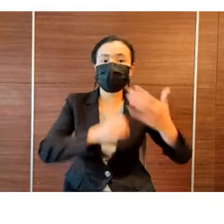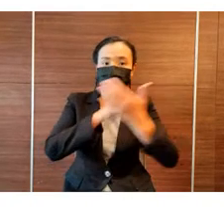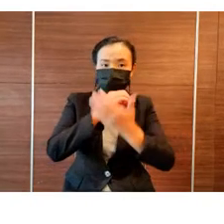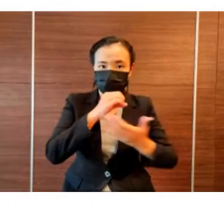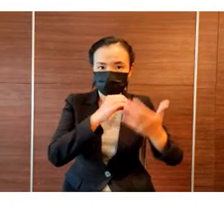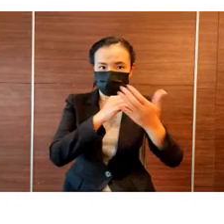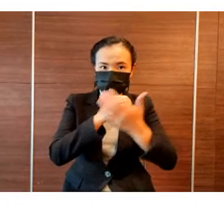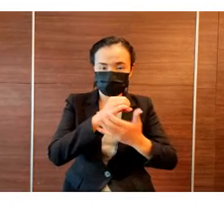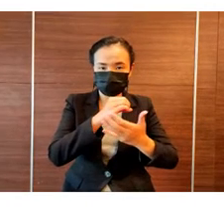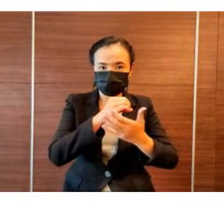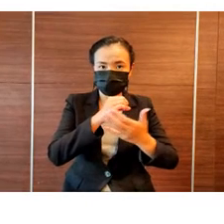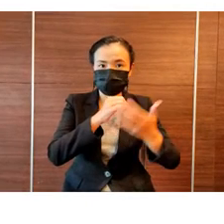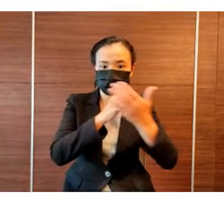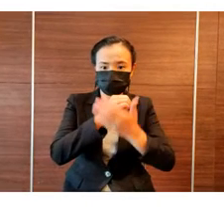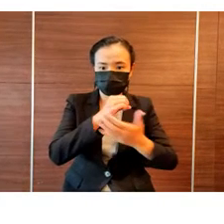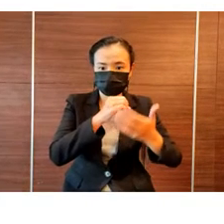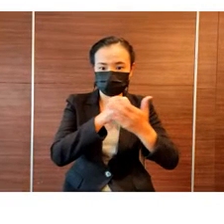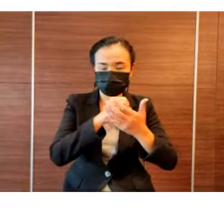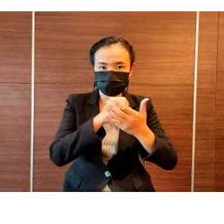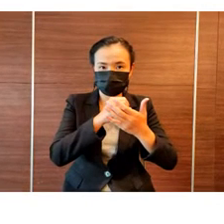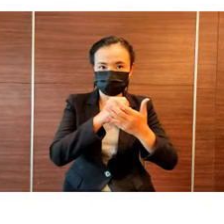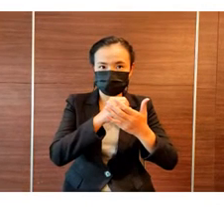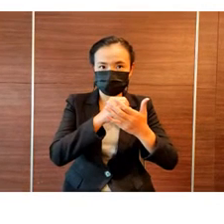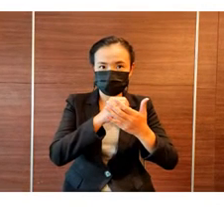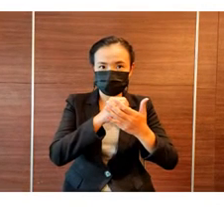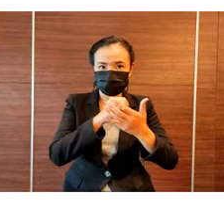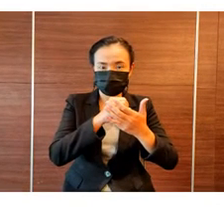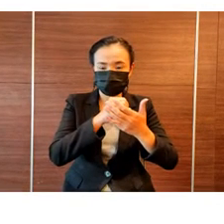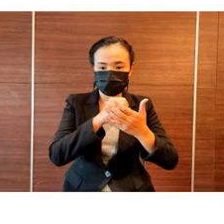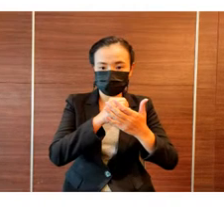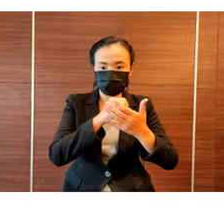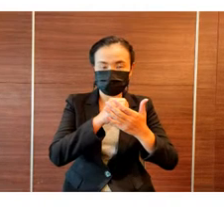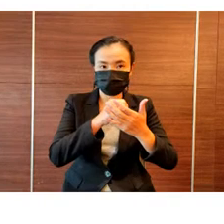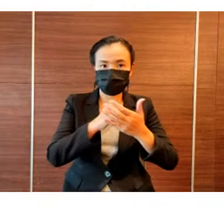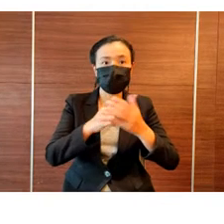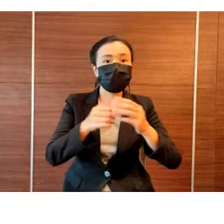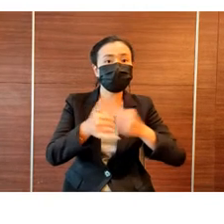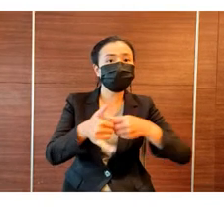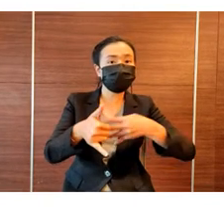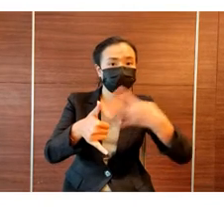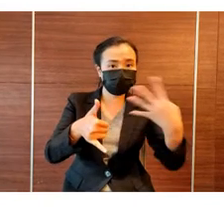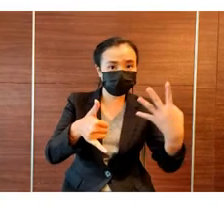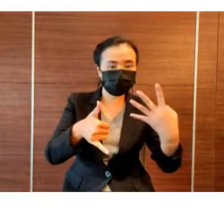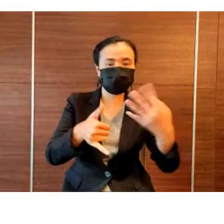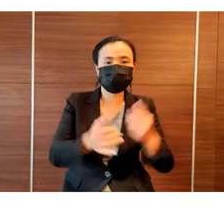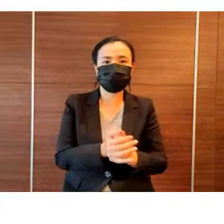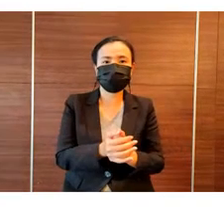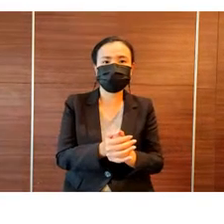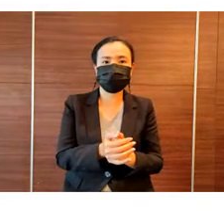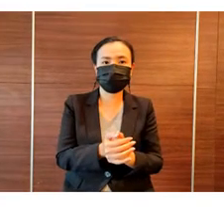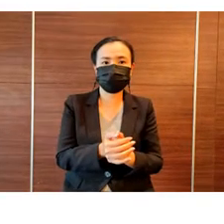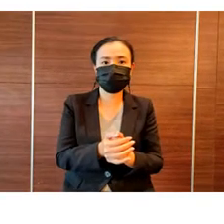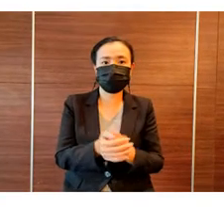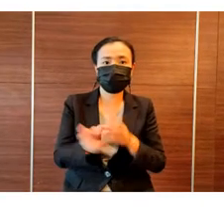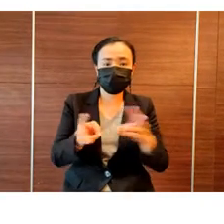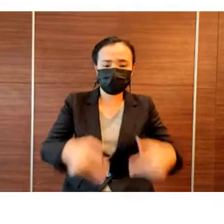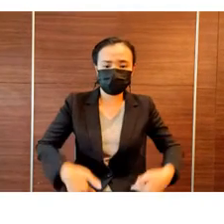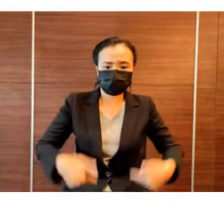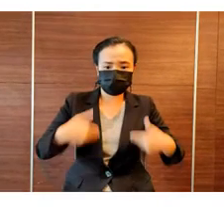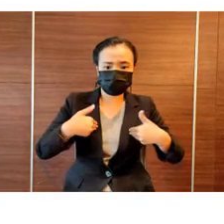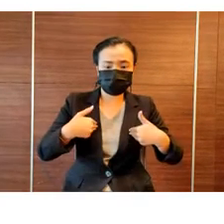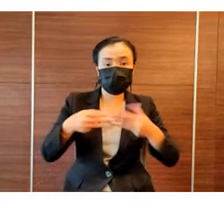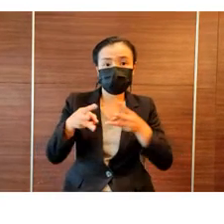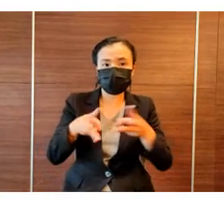ที่พัสนิดนึงกับเรื่องของการมีอัตลักษณ์ที่มีความหลากหลายในเรื่องเพศด้วยนะคะอันนี้ยังไม่รวมถึงเรื่องวิถีของการใช้ยานะ